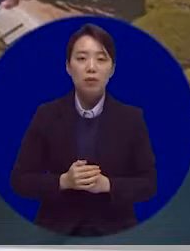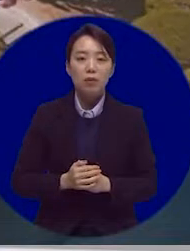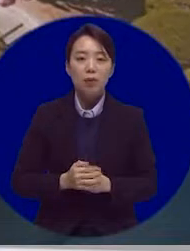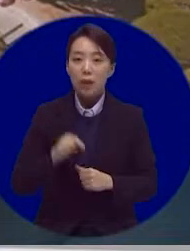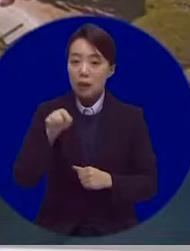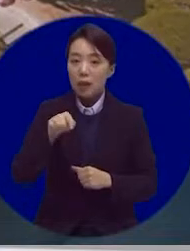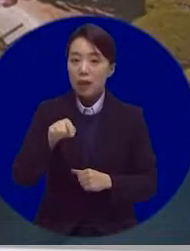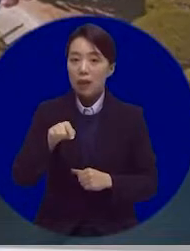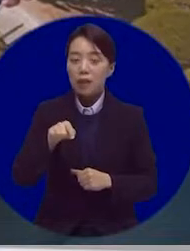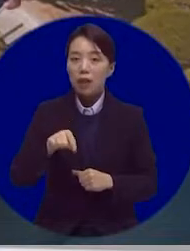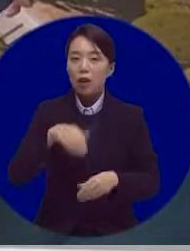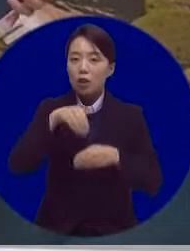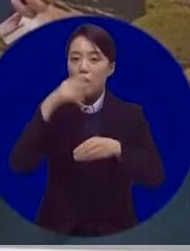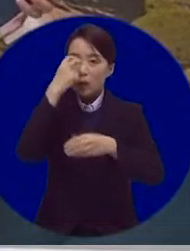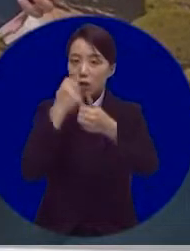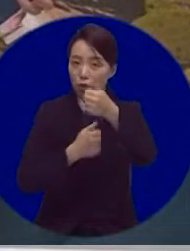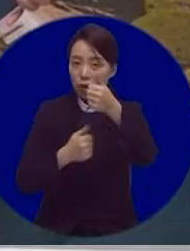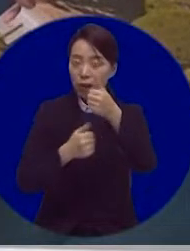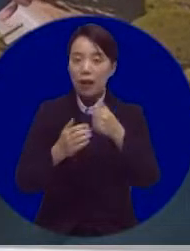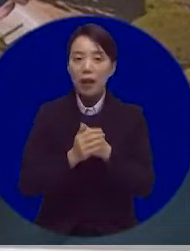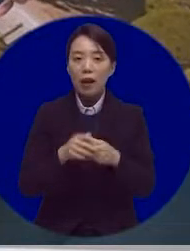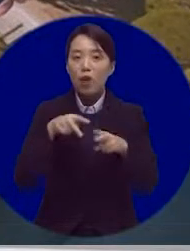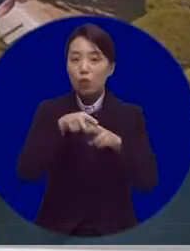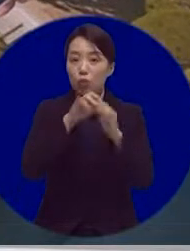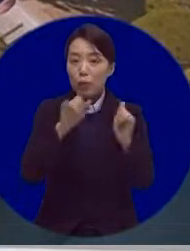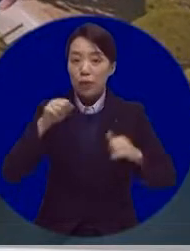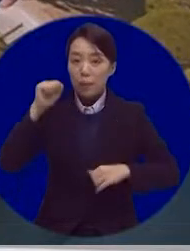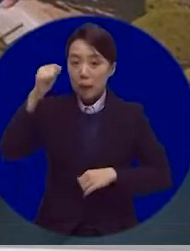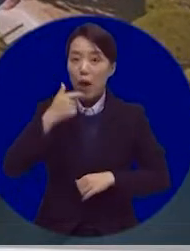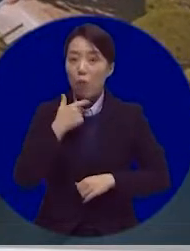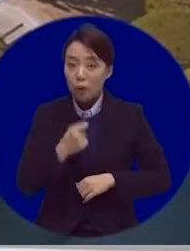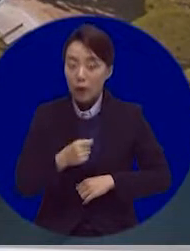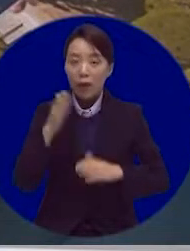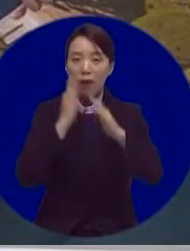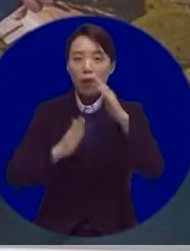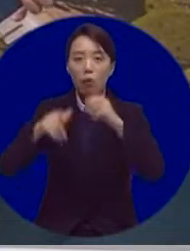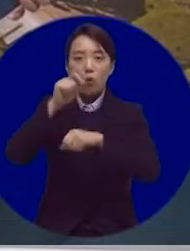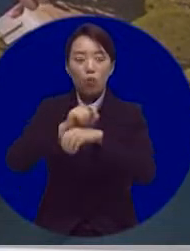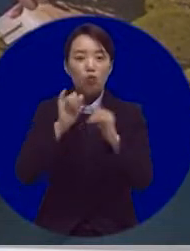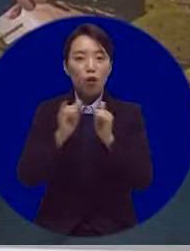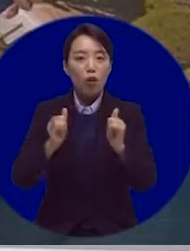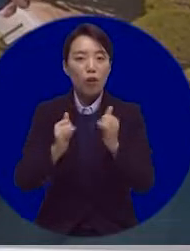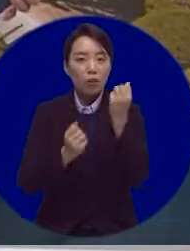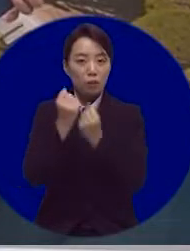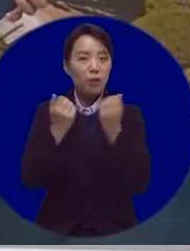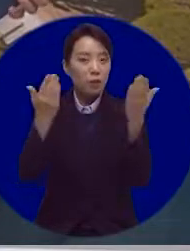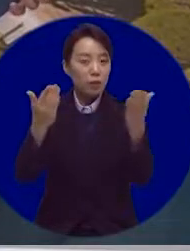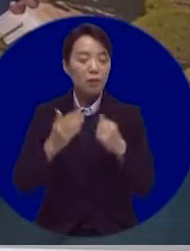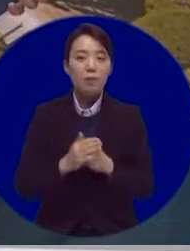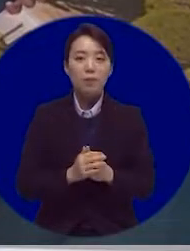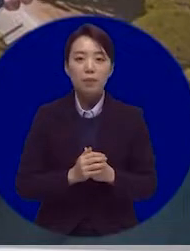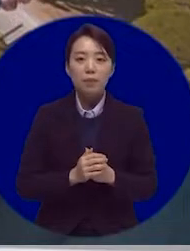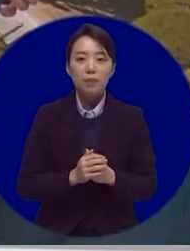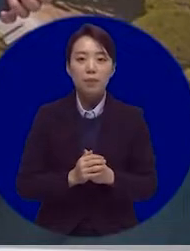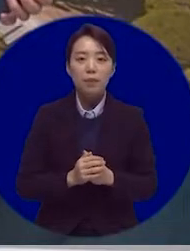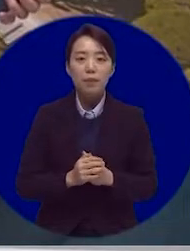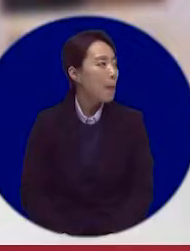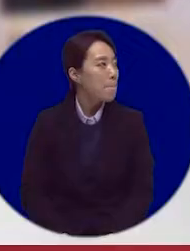이와 관련해 선거관리위원회가 후보자가 되고자 하는 공무원 등의 사직 기한을 안내했습니다. 관련 내용